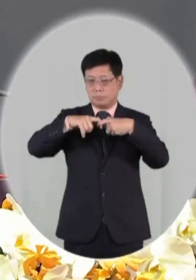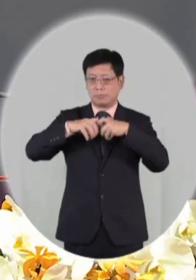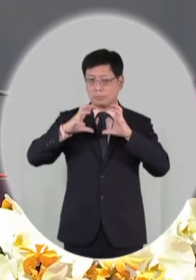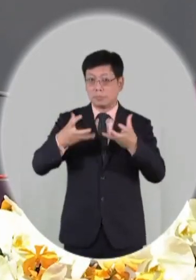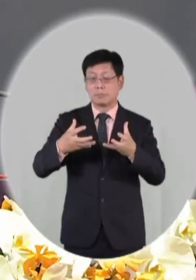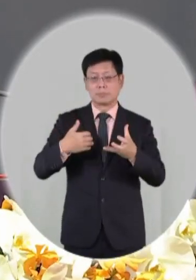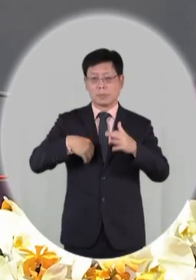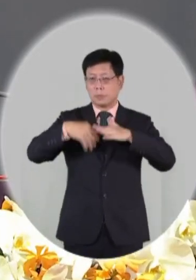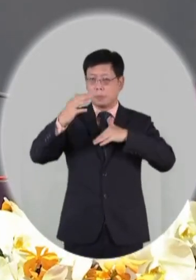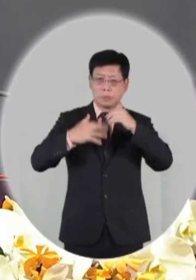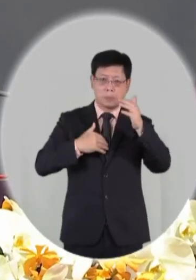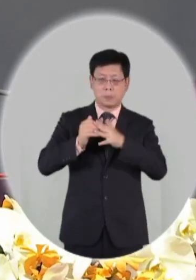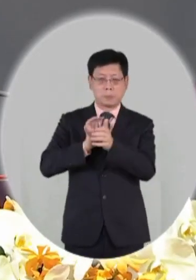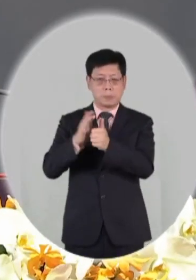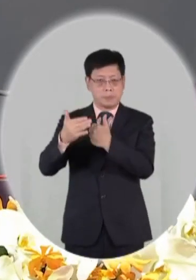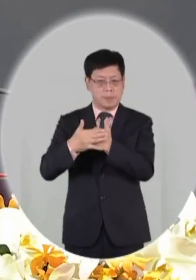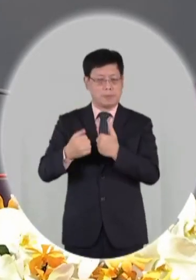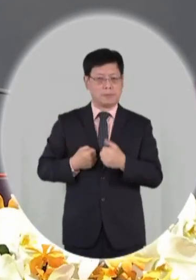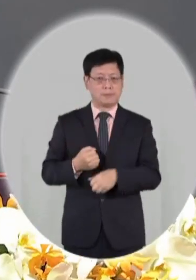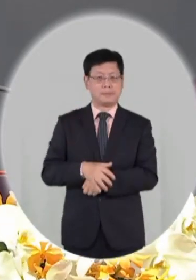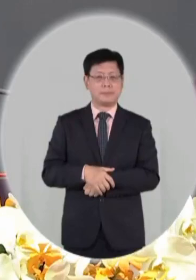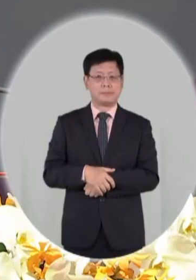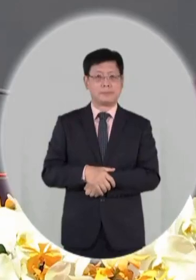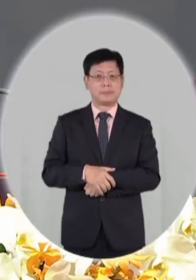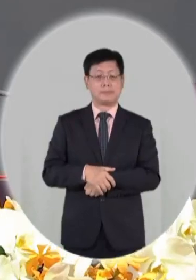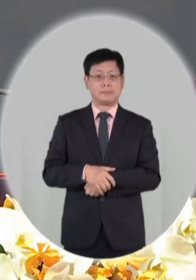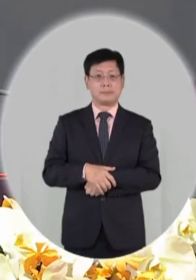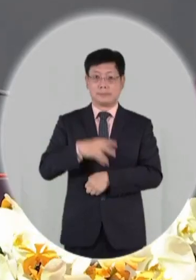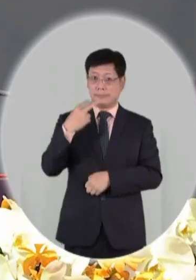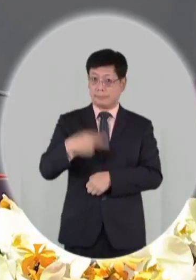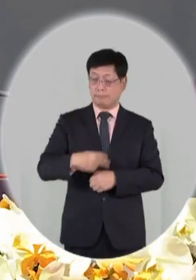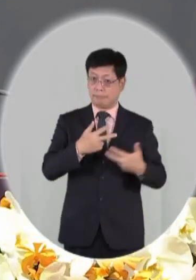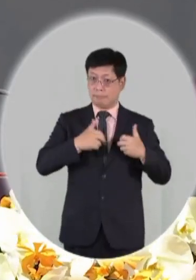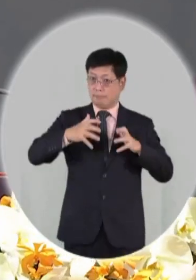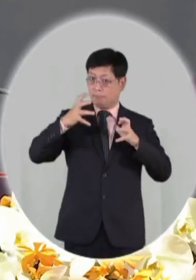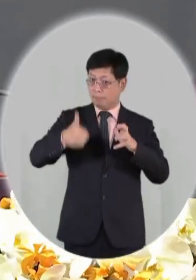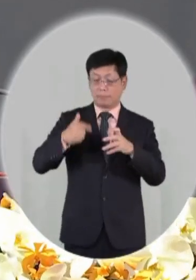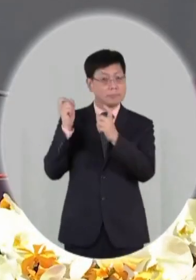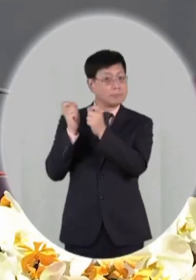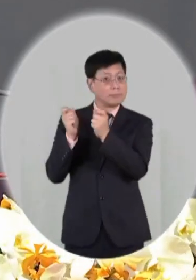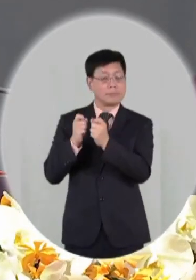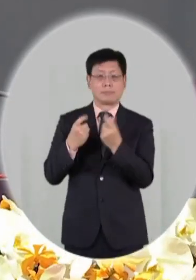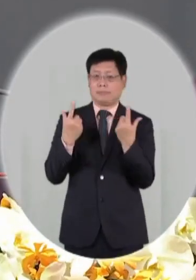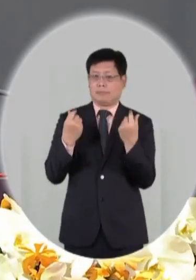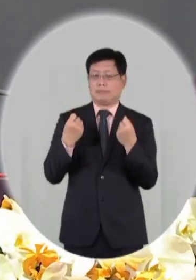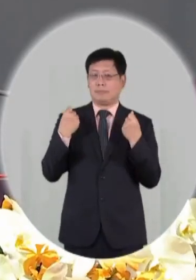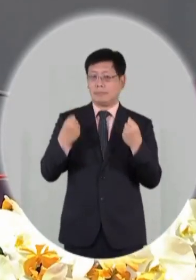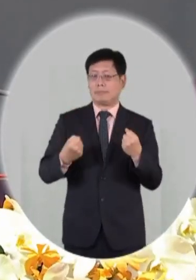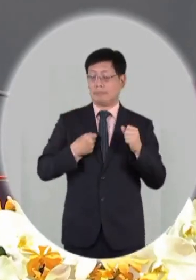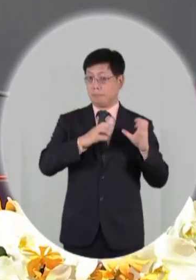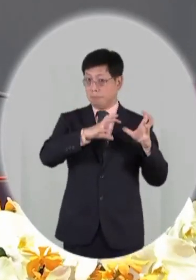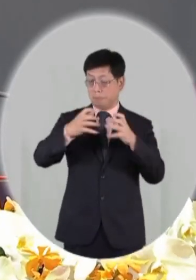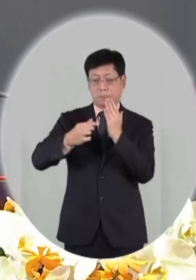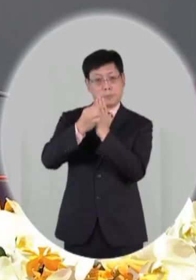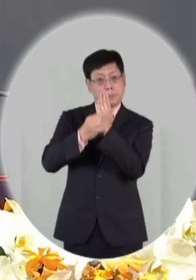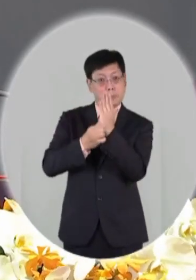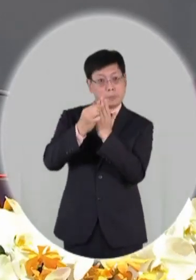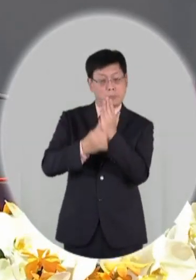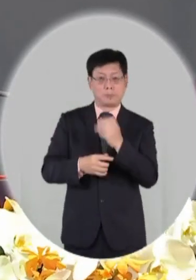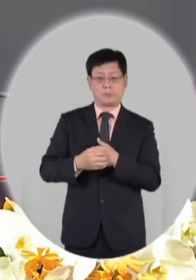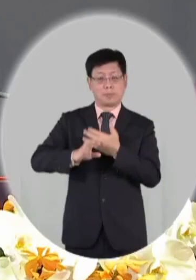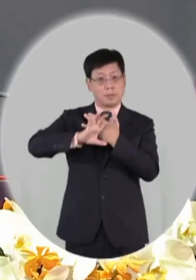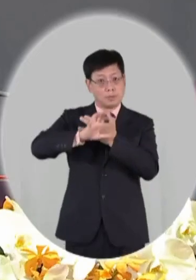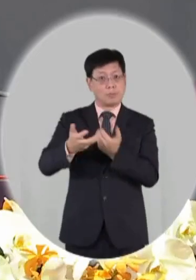所望互助的决心。而蔡总统最近 也在国际期刊